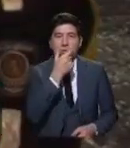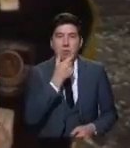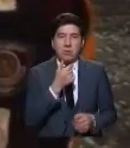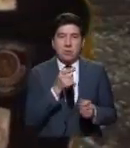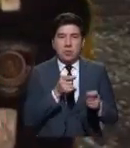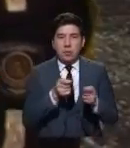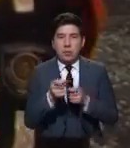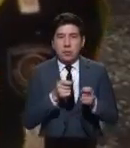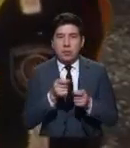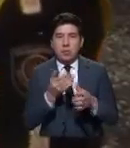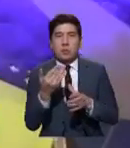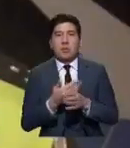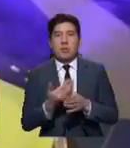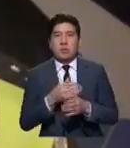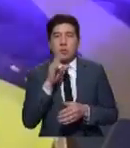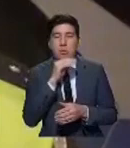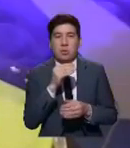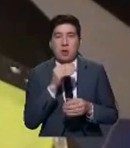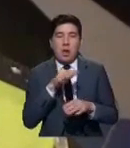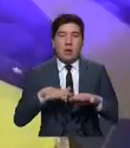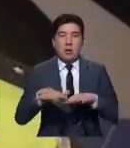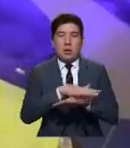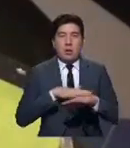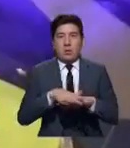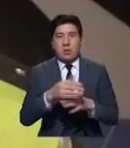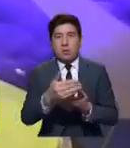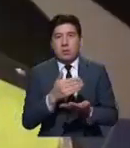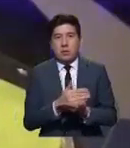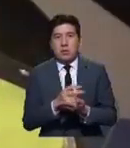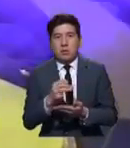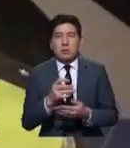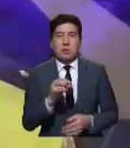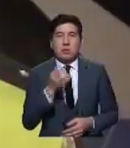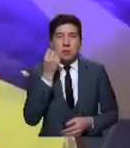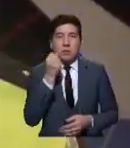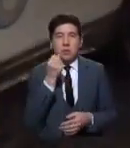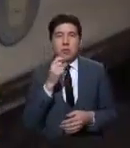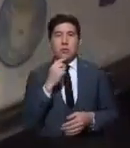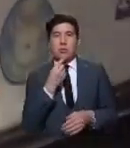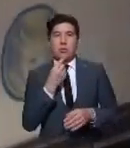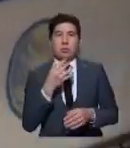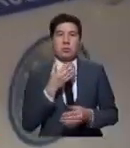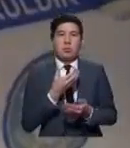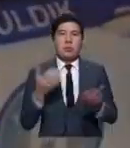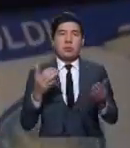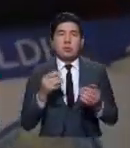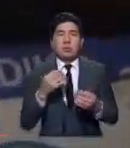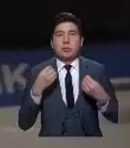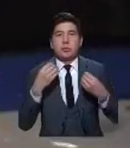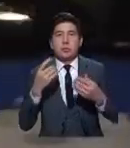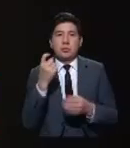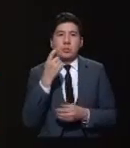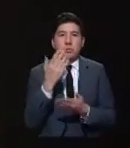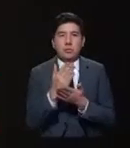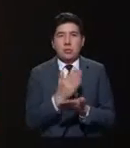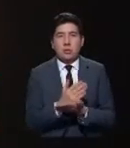және қоғамды тәртіп, қоғамды қауіпсіздік ету, бұл мен үшін ең үлкен мәртебе. Бізде тәртіп сақшыларымен рейдке